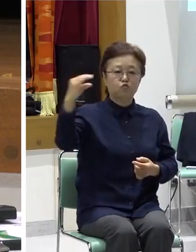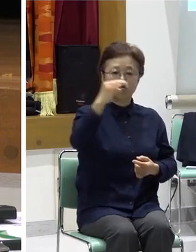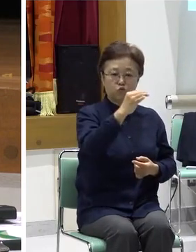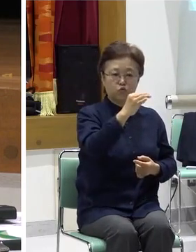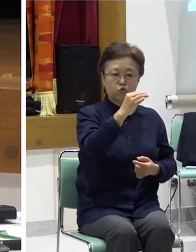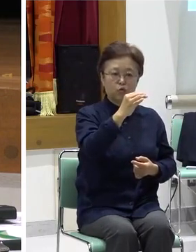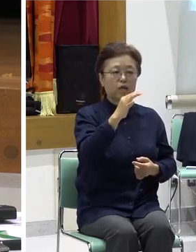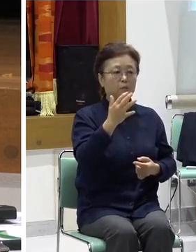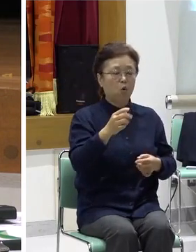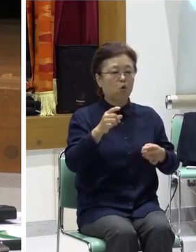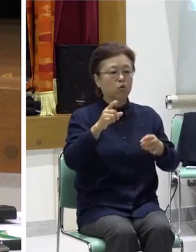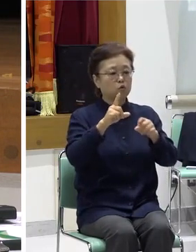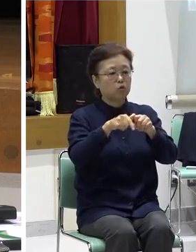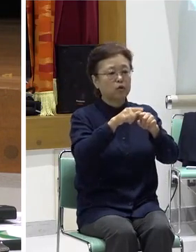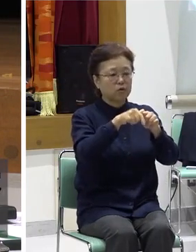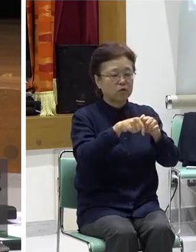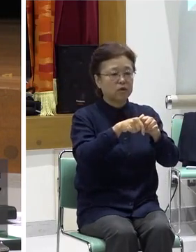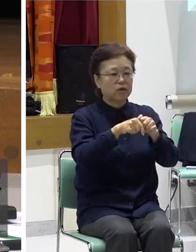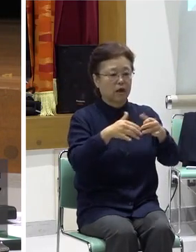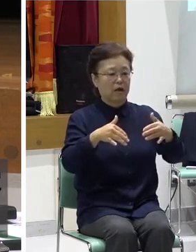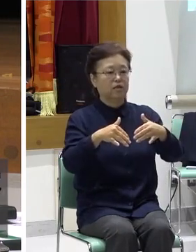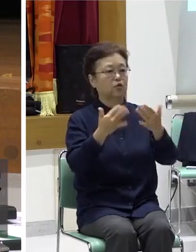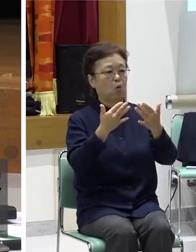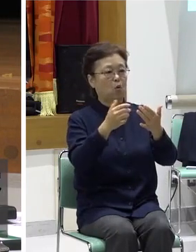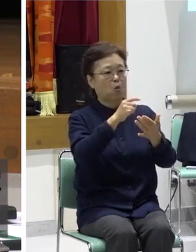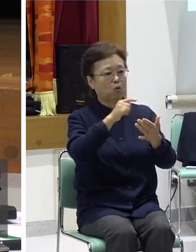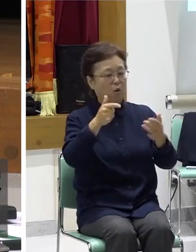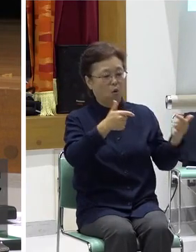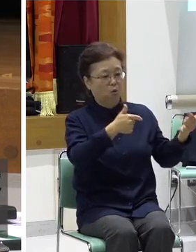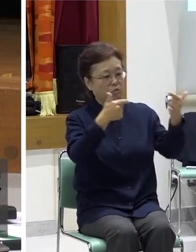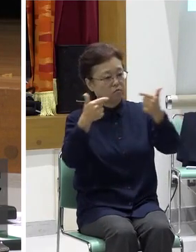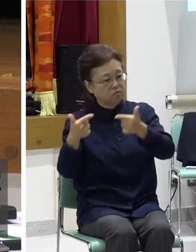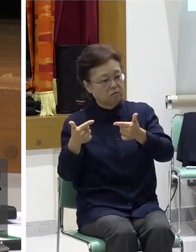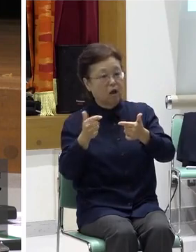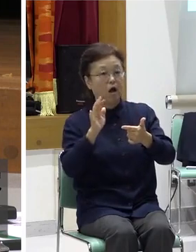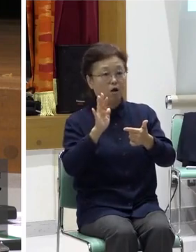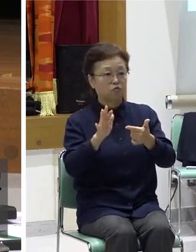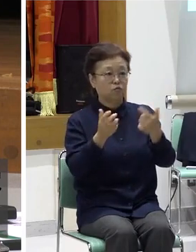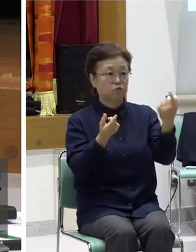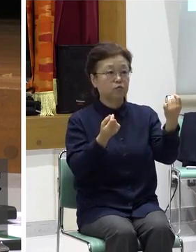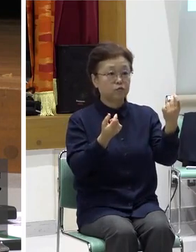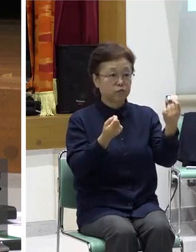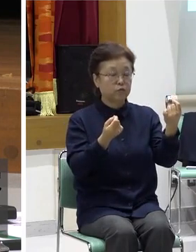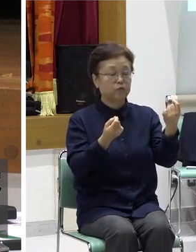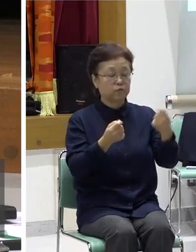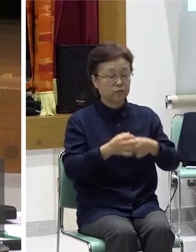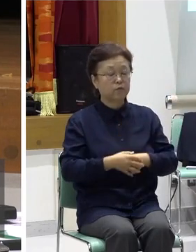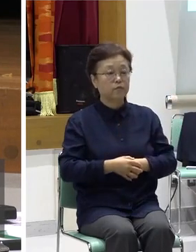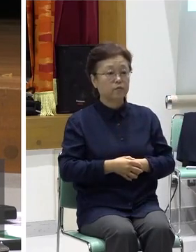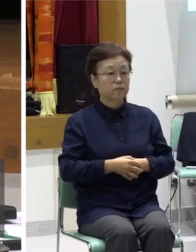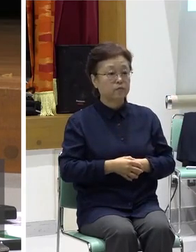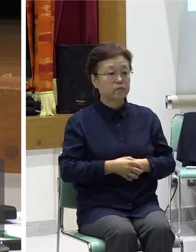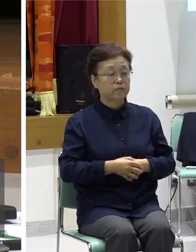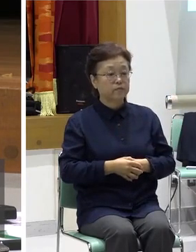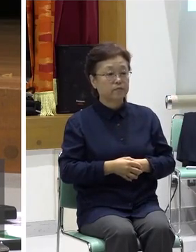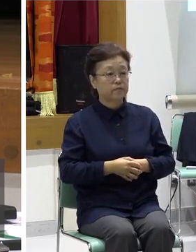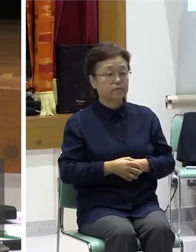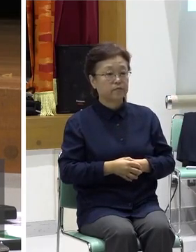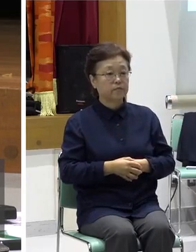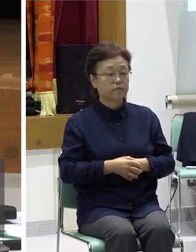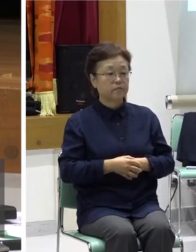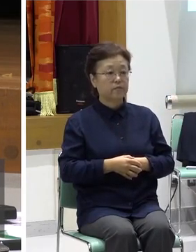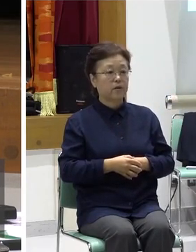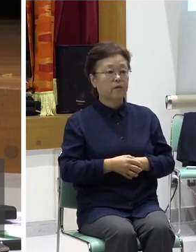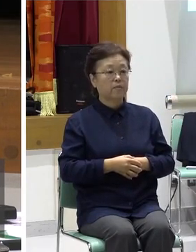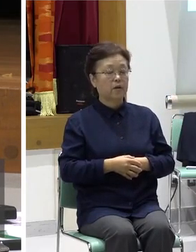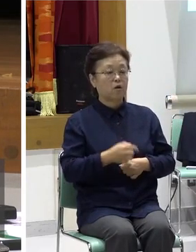身事故とかで、来ないこと、皆さんも、それでちょっと苦労されたい方いると思うんですけど、で、先ほど申した通り、